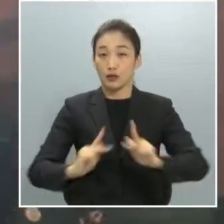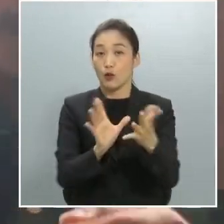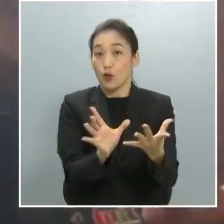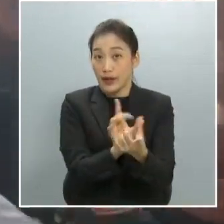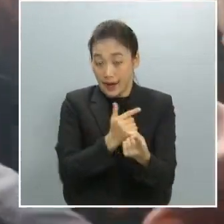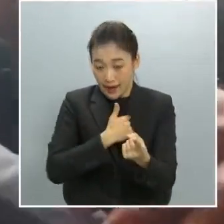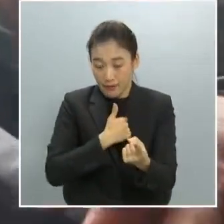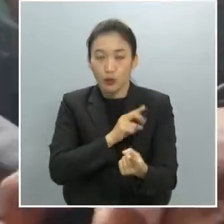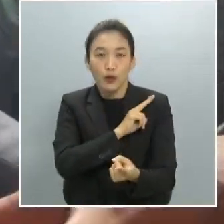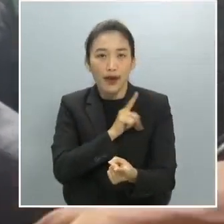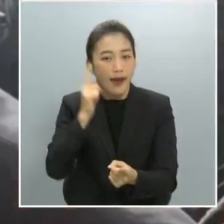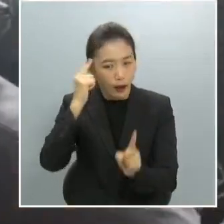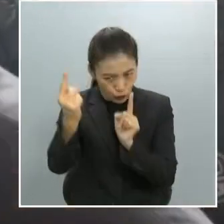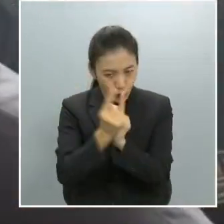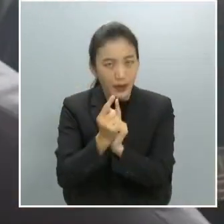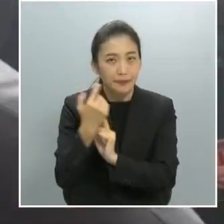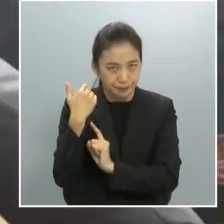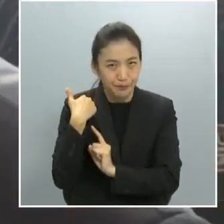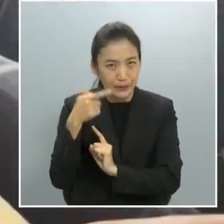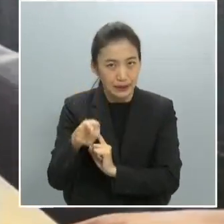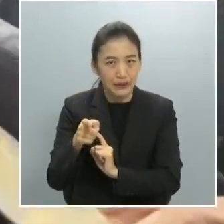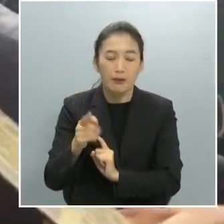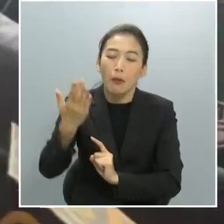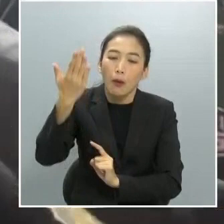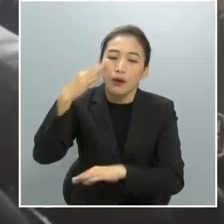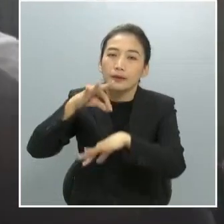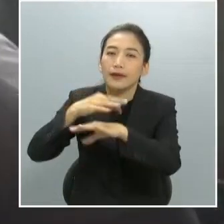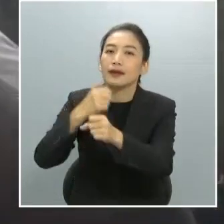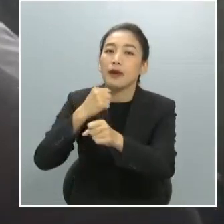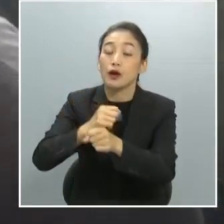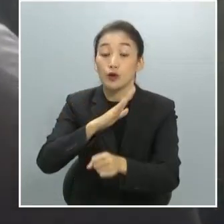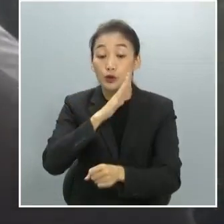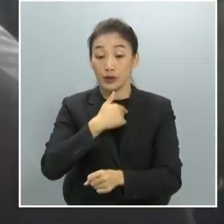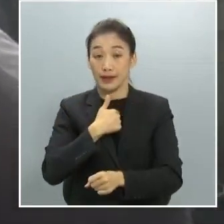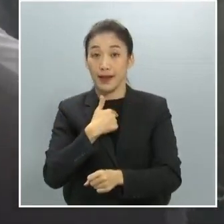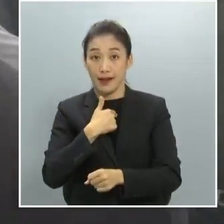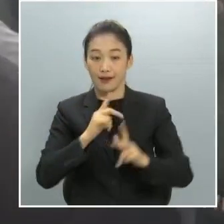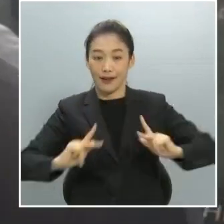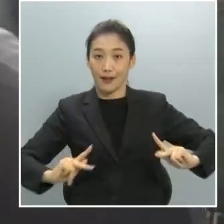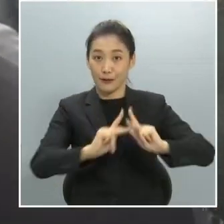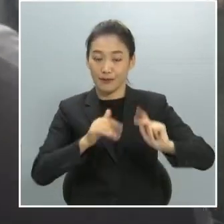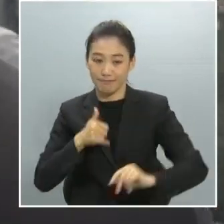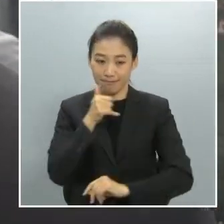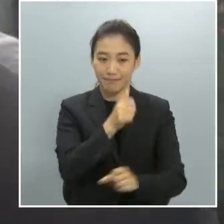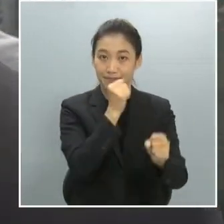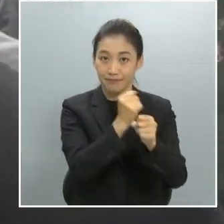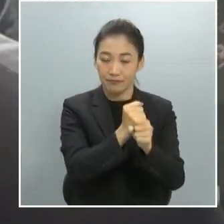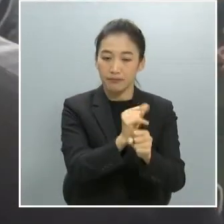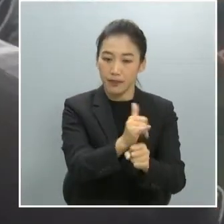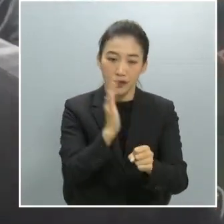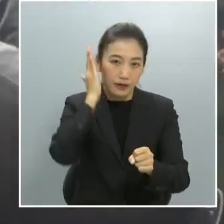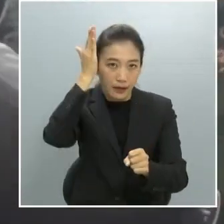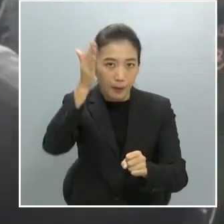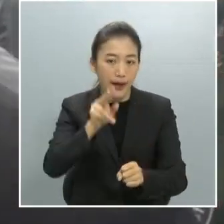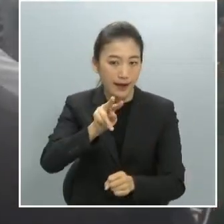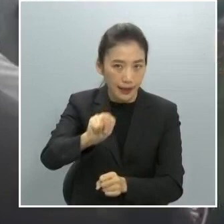ตนเองได้ติดต่อคุยกับคุณอิทธิพลซึ่งก็ได้นัดว่าถ้าตนเข้ากระทรวงก็จะมีการนัดพบปะกันว่ามีส่วนไหนที่อยากจะให้ส